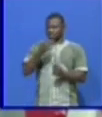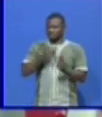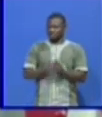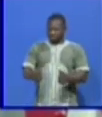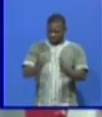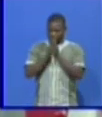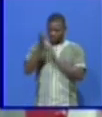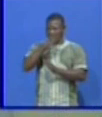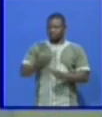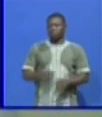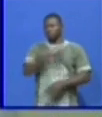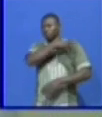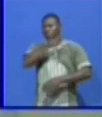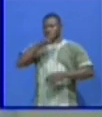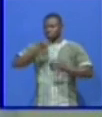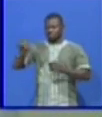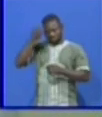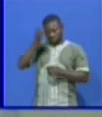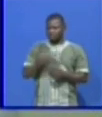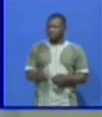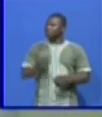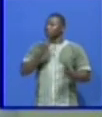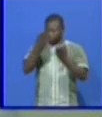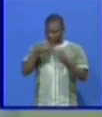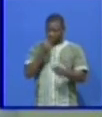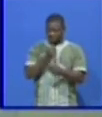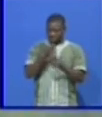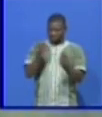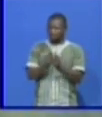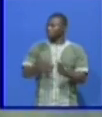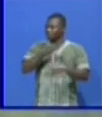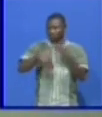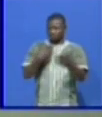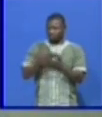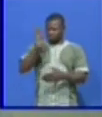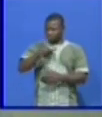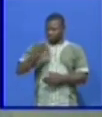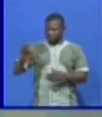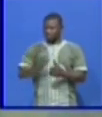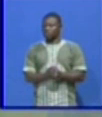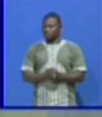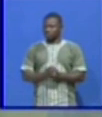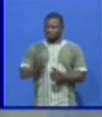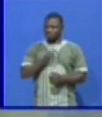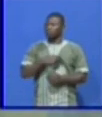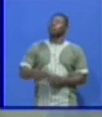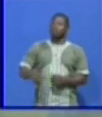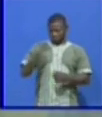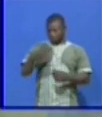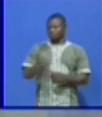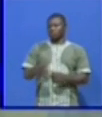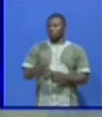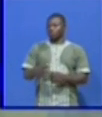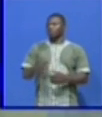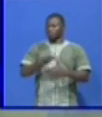chef de l'État de composer avec les Burkinabés de tous les bords politiques. Le M21 croit fermement qu'il est grand